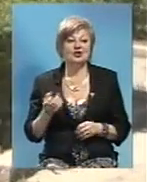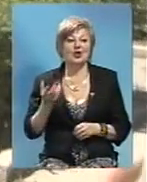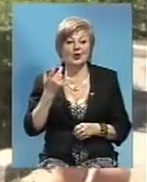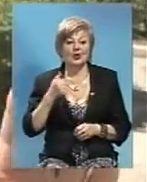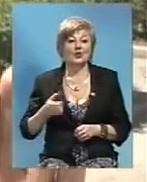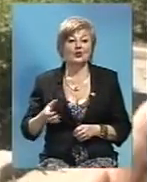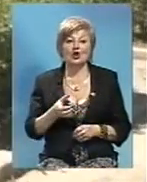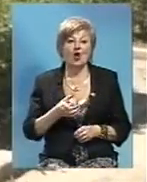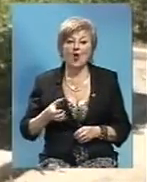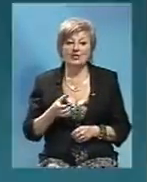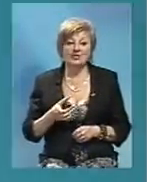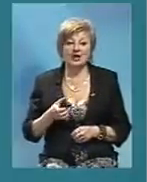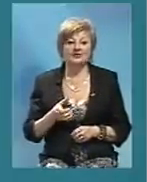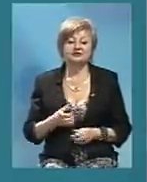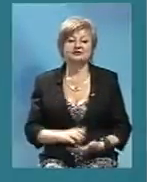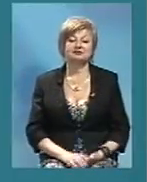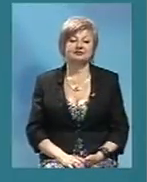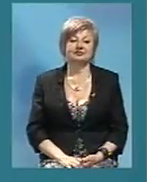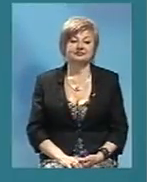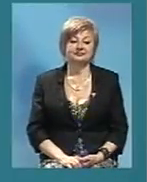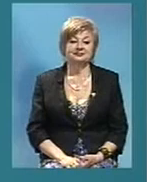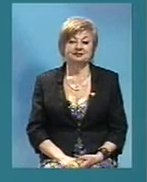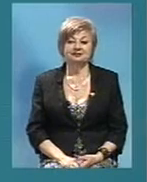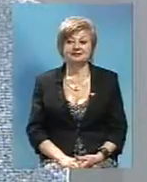алкоголю не існувало взагалі.